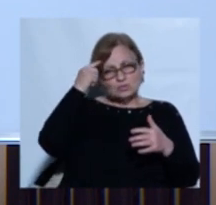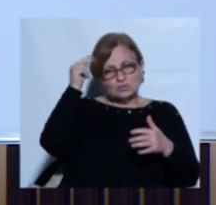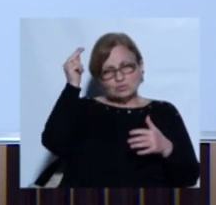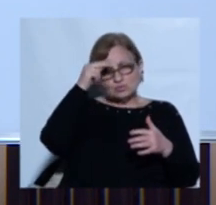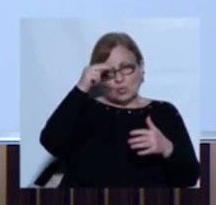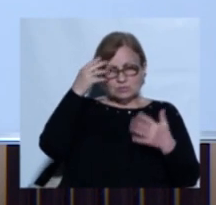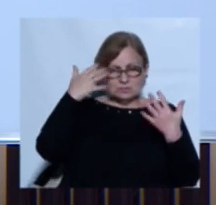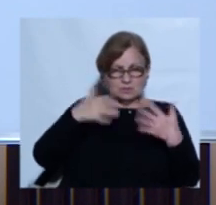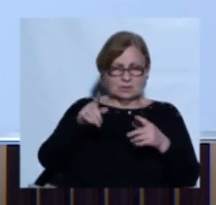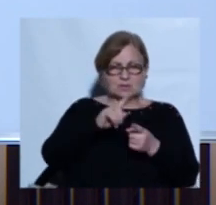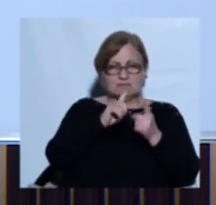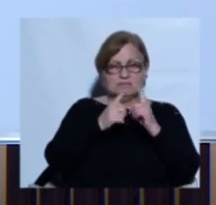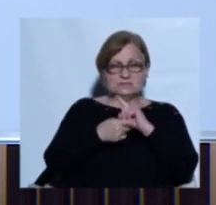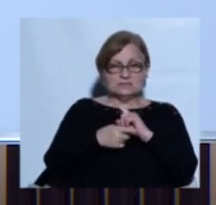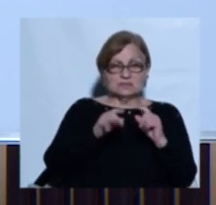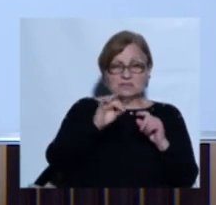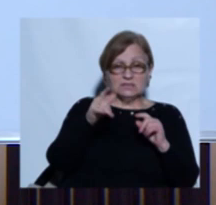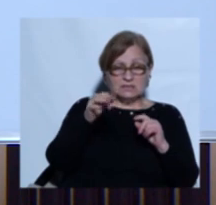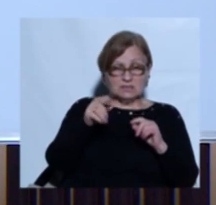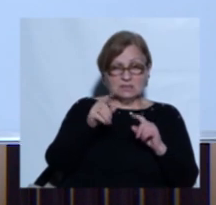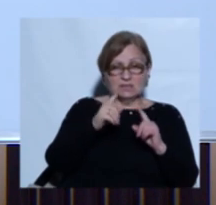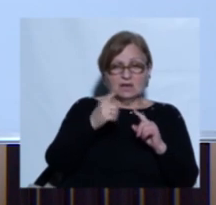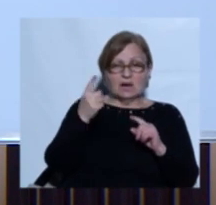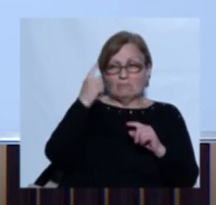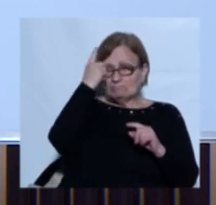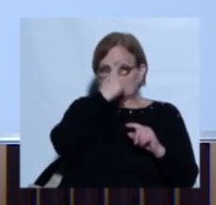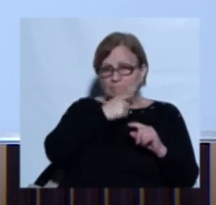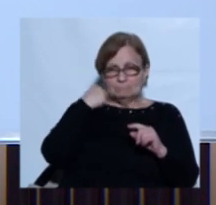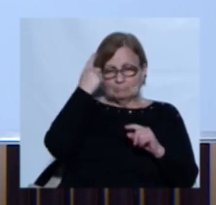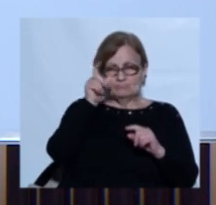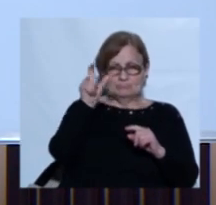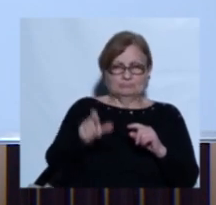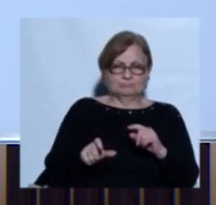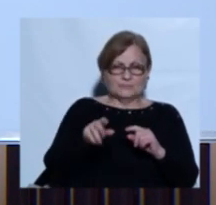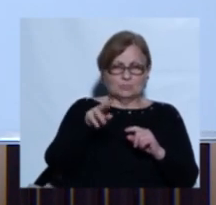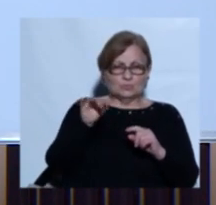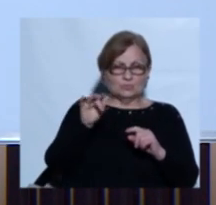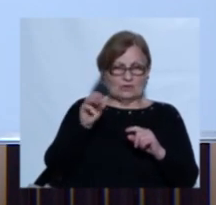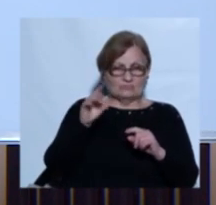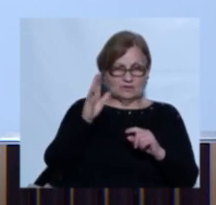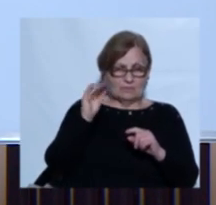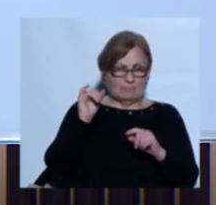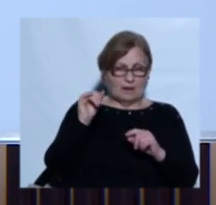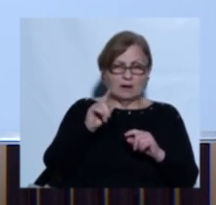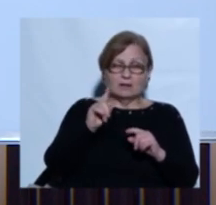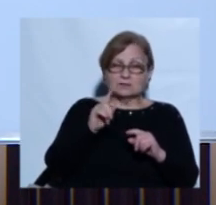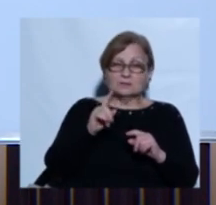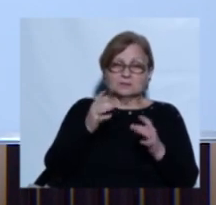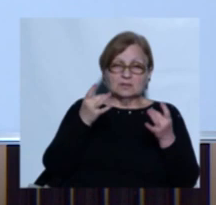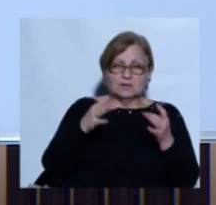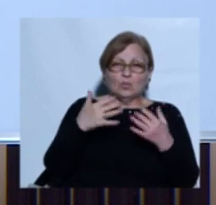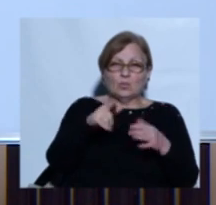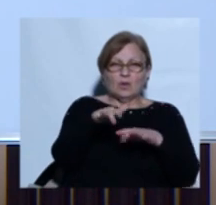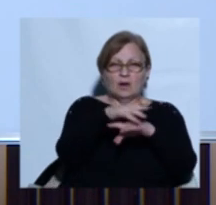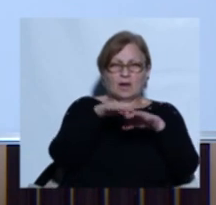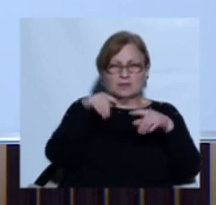იგი იქცევა ნელ-ნელა ჩვენს თვალწინ პიროვნებად, რაც ბუნებრივია ხვდებით ალბათ, რომ ჯოგად